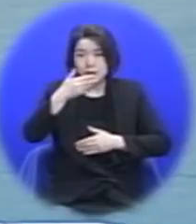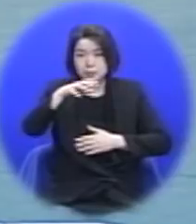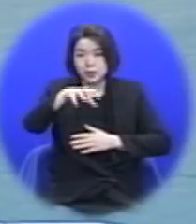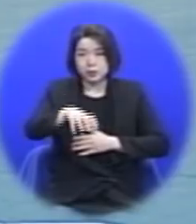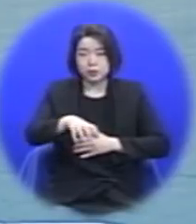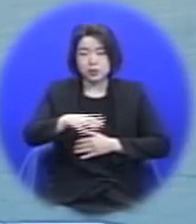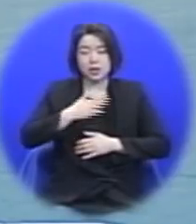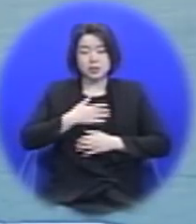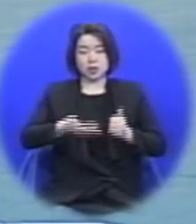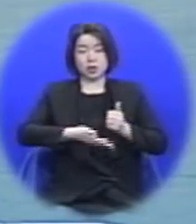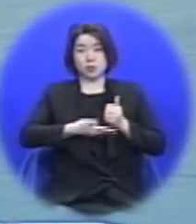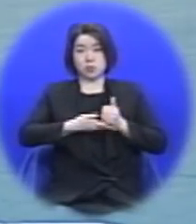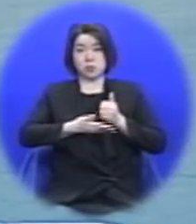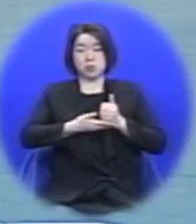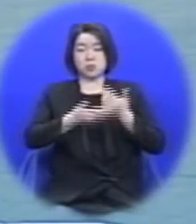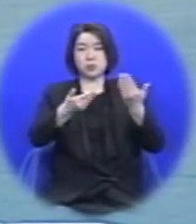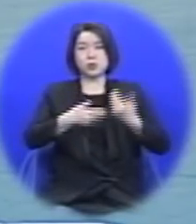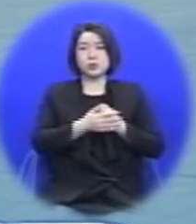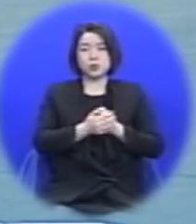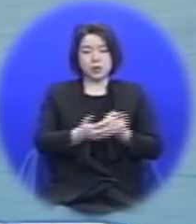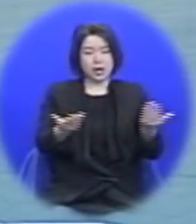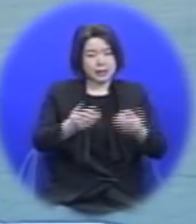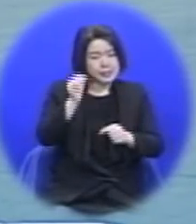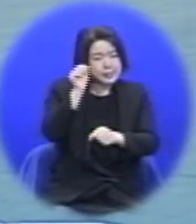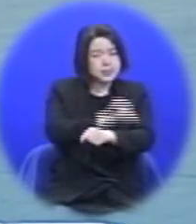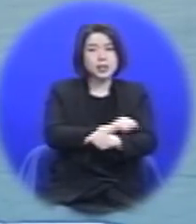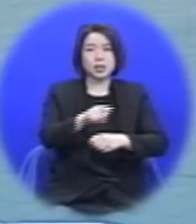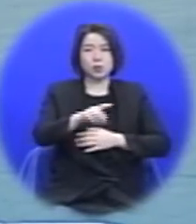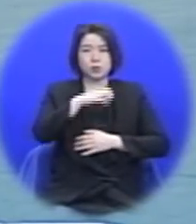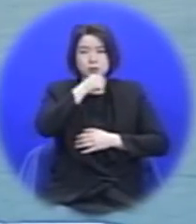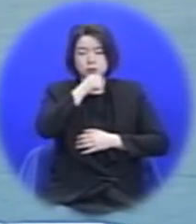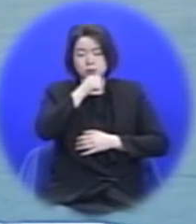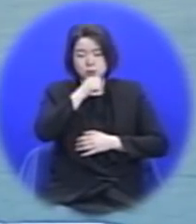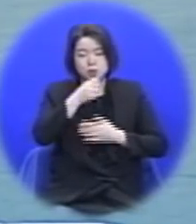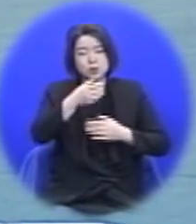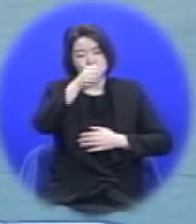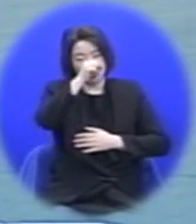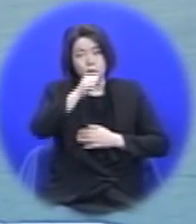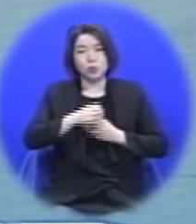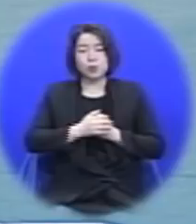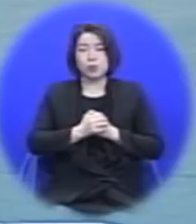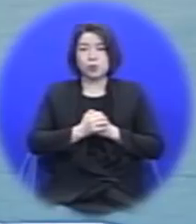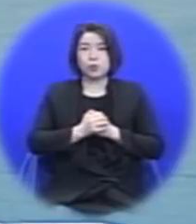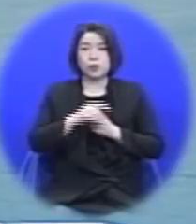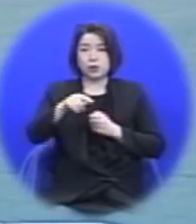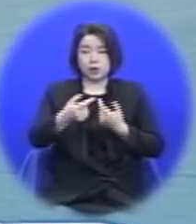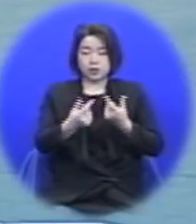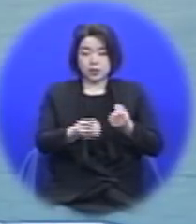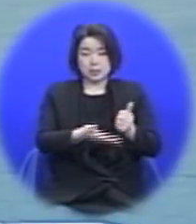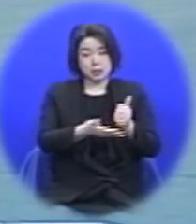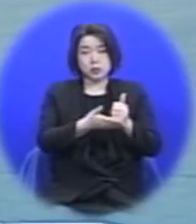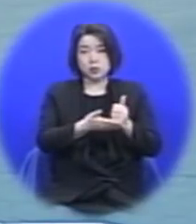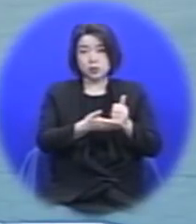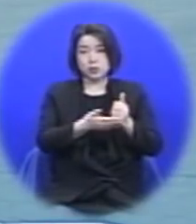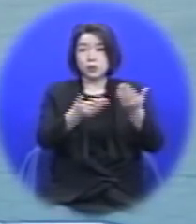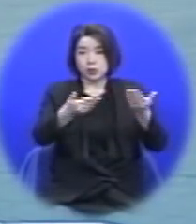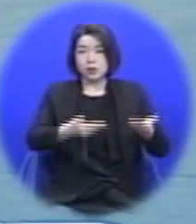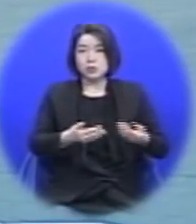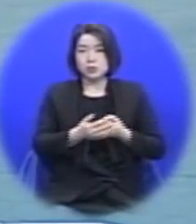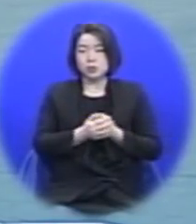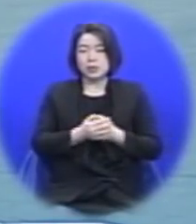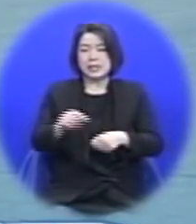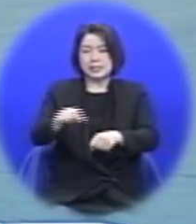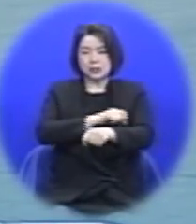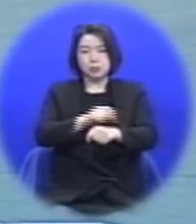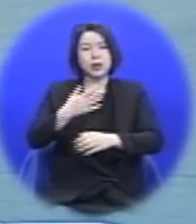칭찬을 하더래. 일도 근무도 잘하고 또 성적도 좋고 그렇게 칭찬을 하다가, 아,